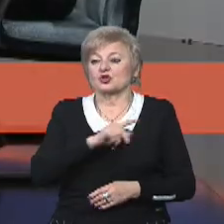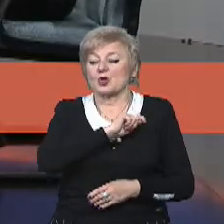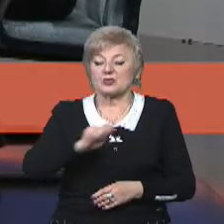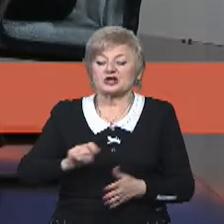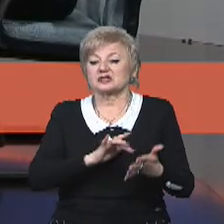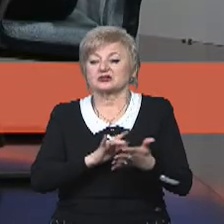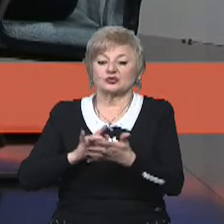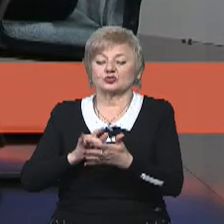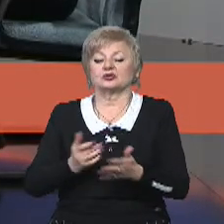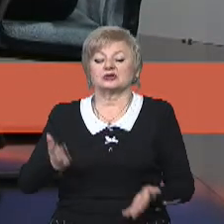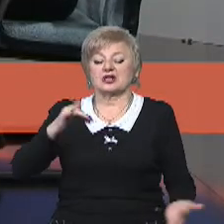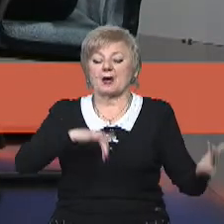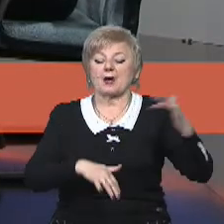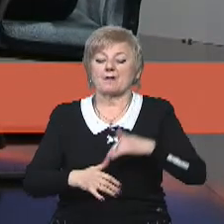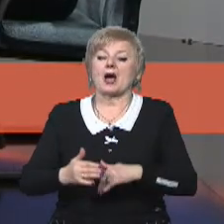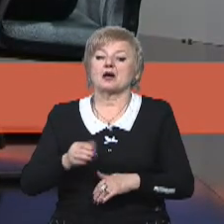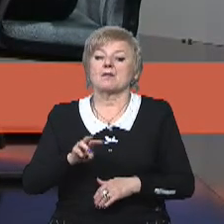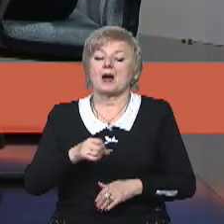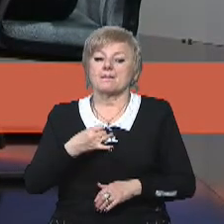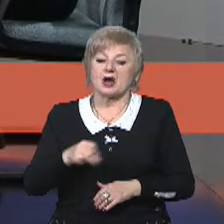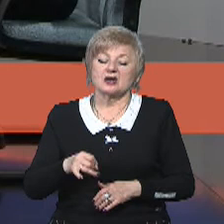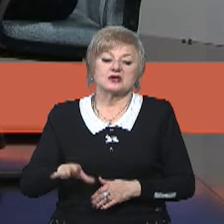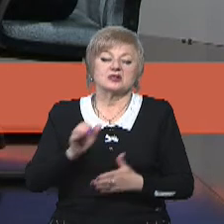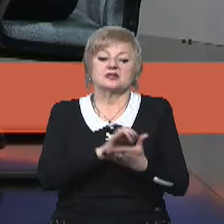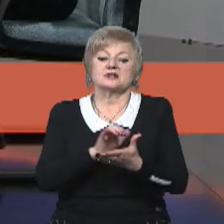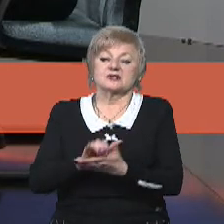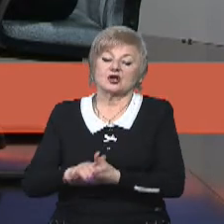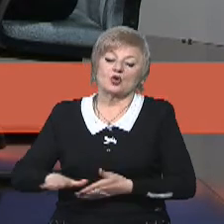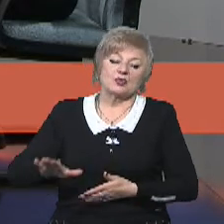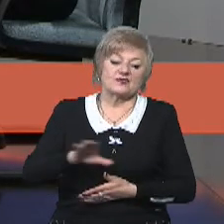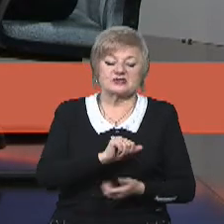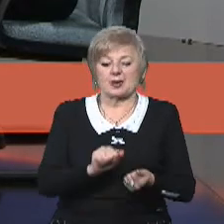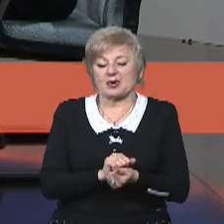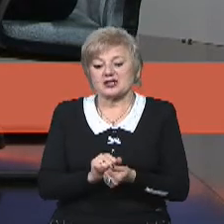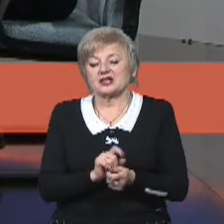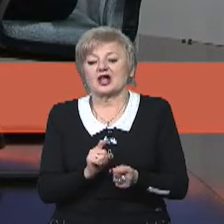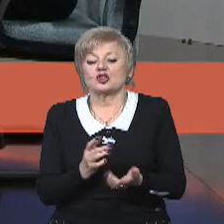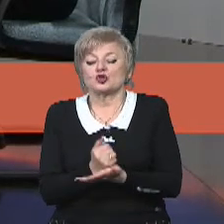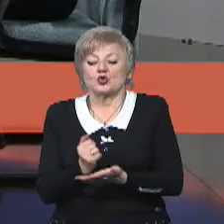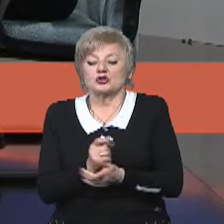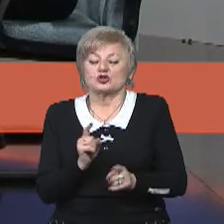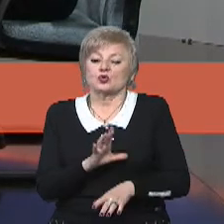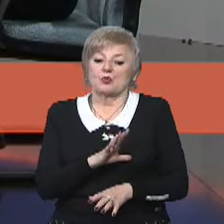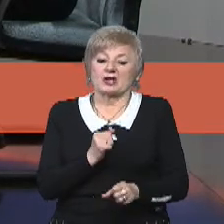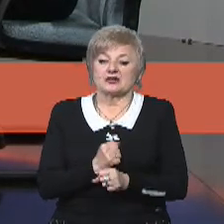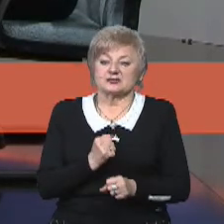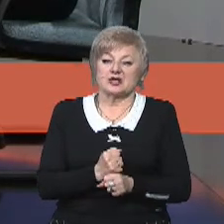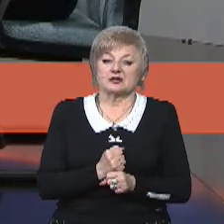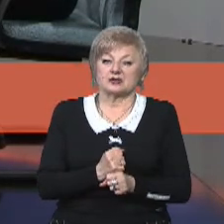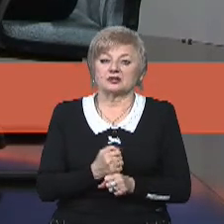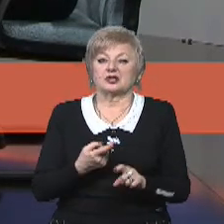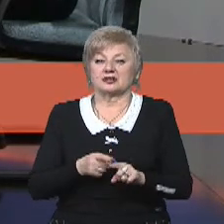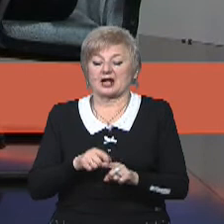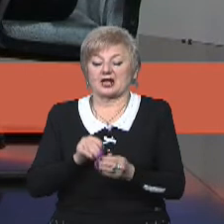приїжджають і на Мамайгору, де знайомляться з усіма матеріалами та з досягненнями, які були зроблені ось на